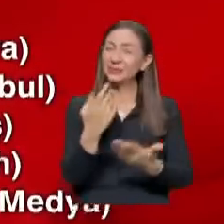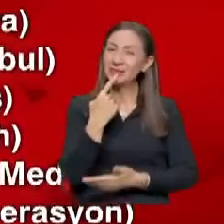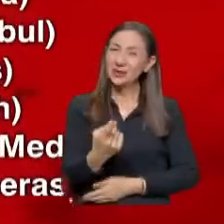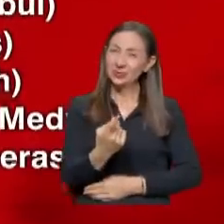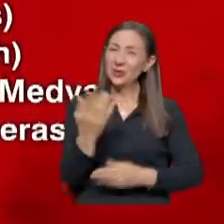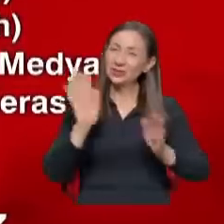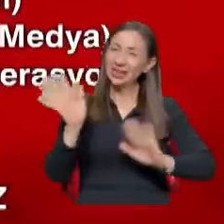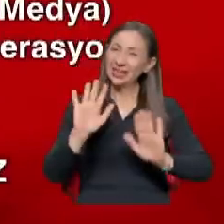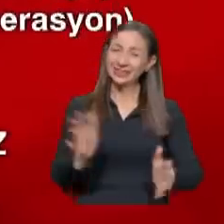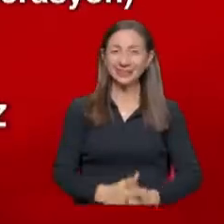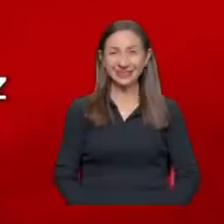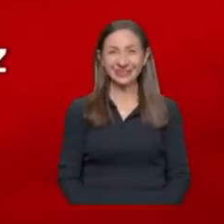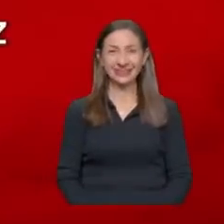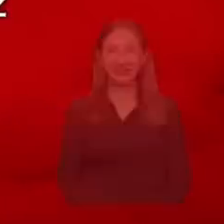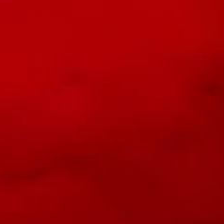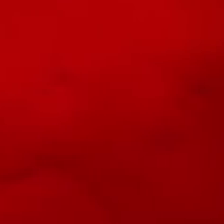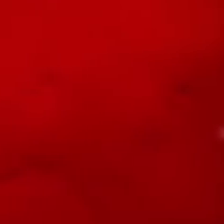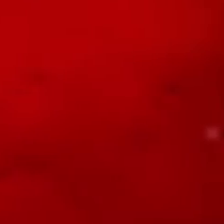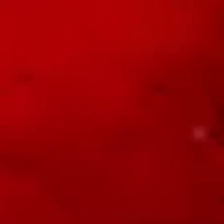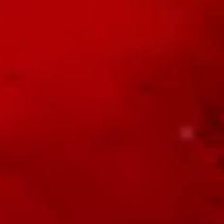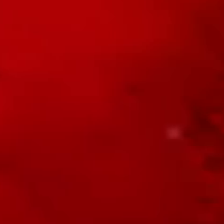geçirmenizi diliyoruz. Hoşçakalın. Dostuma